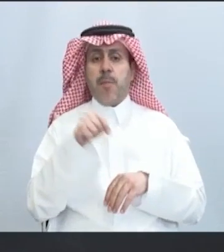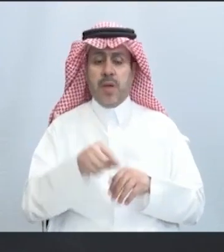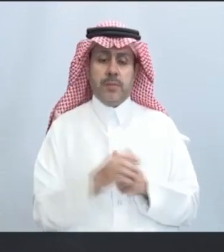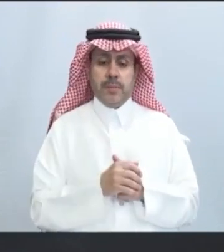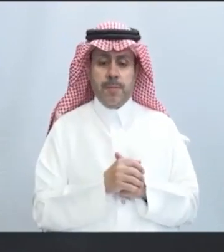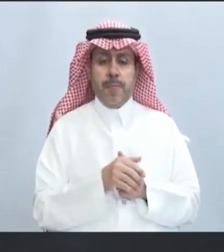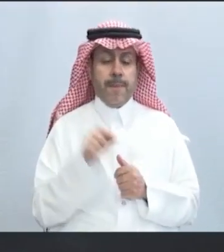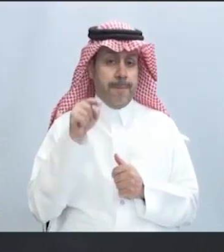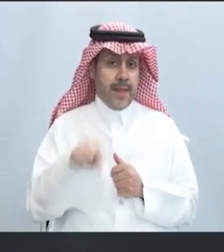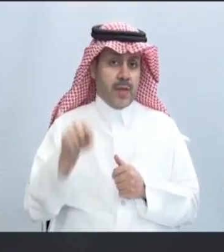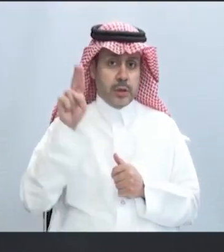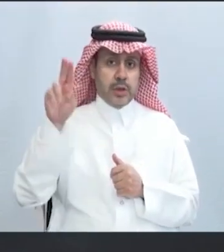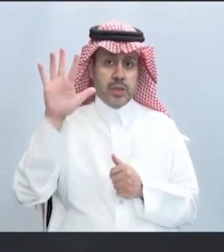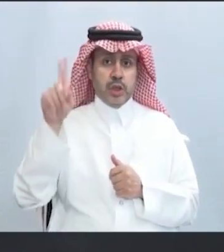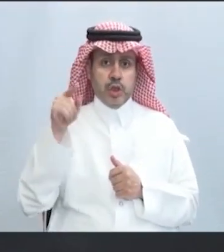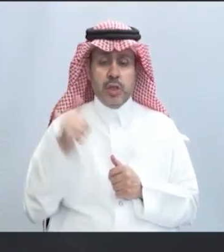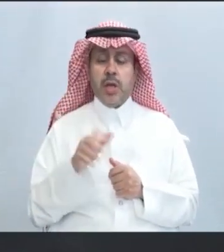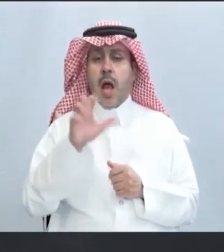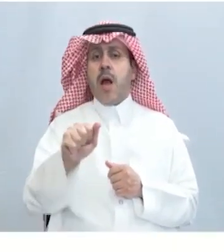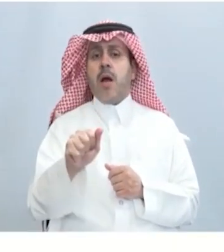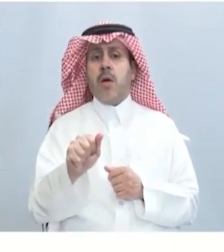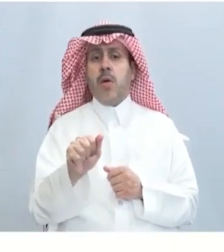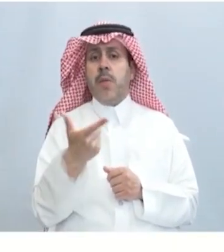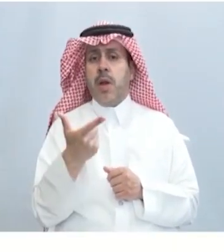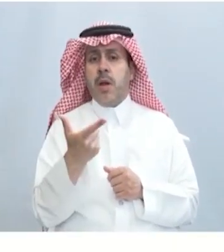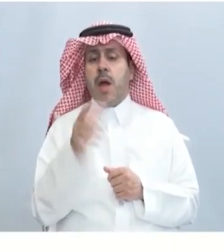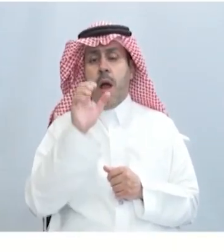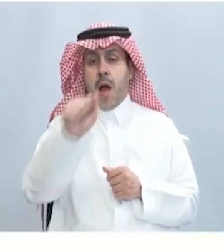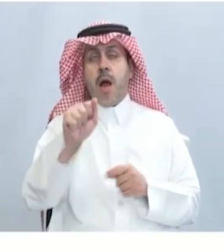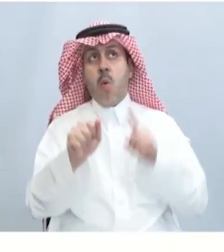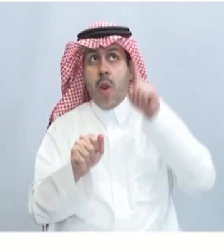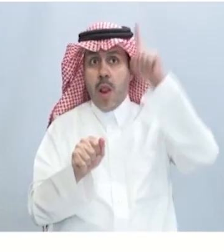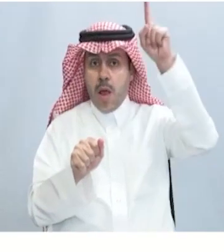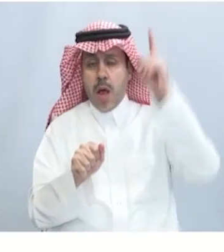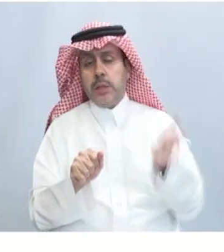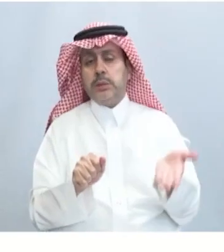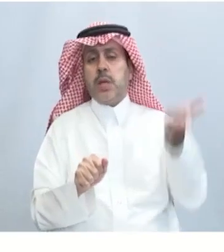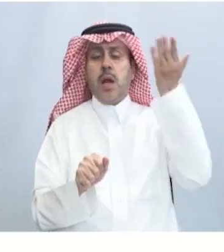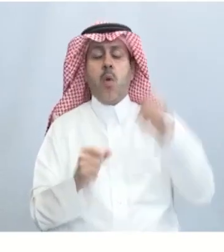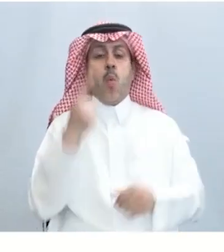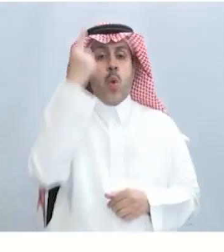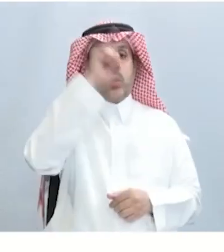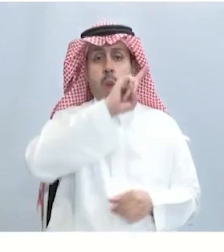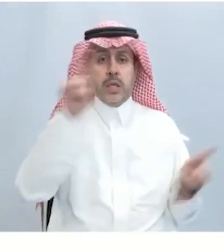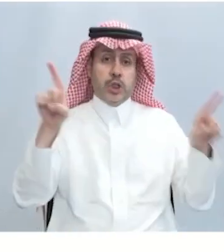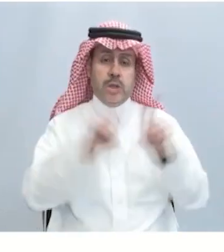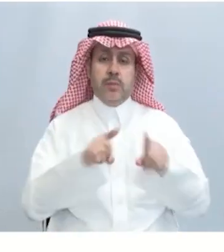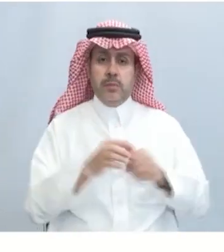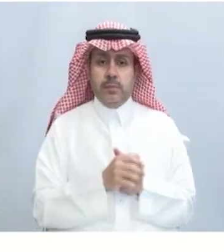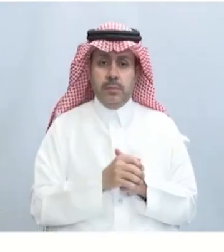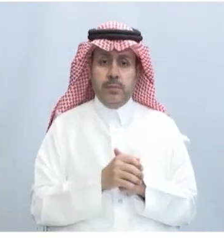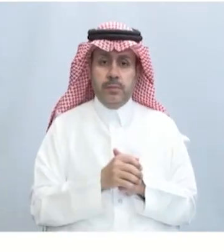ويتحاشى هو حق لمن هو حق لله تعالى وحده لا شريك